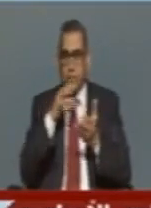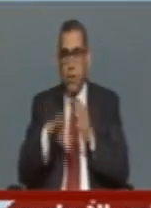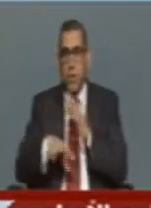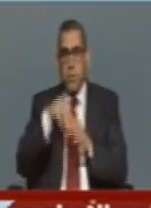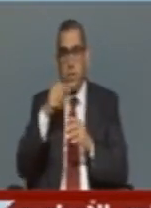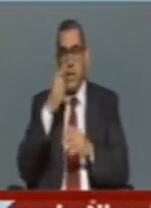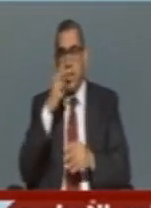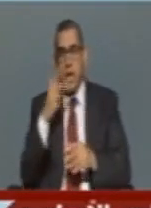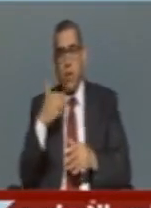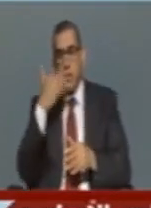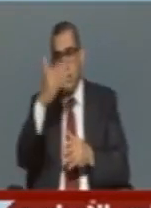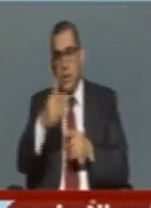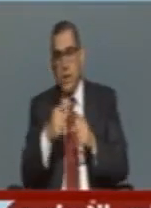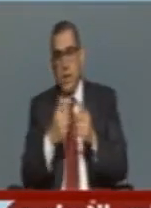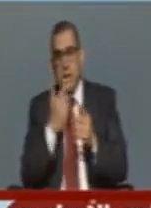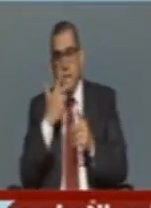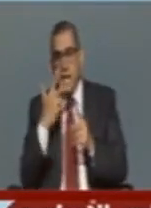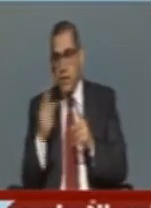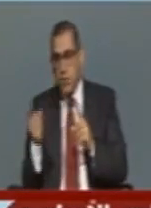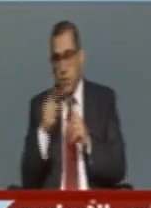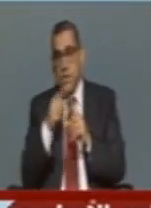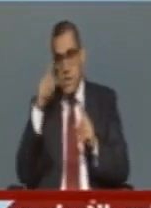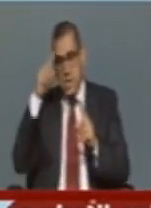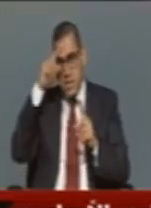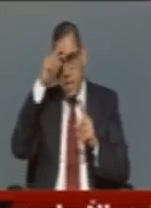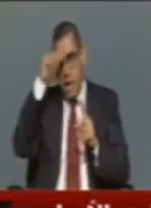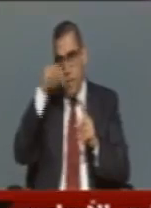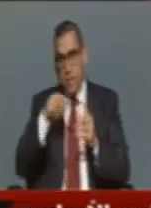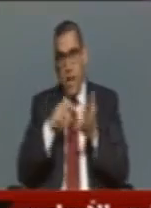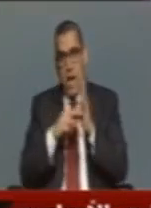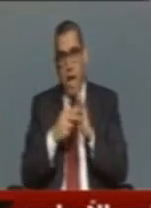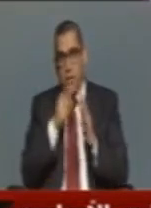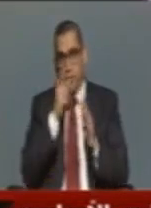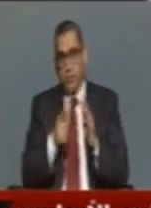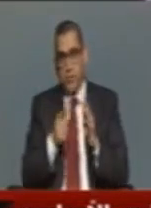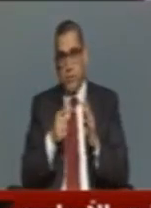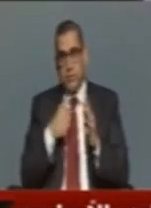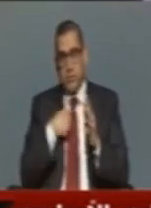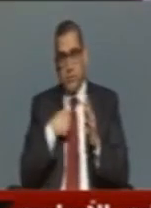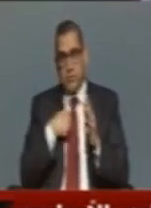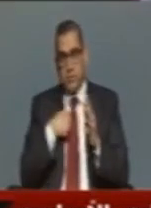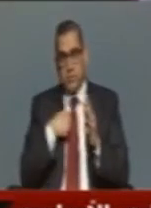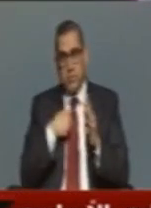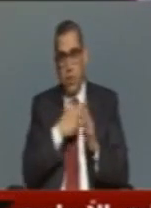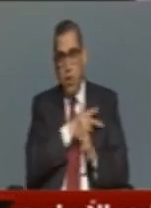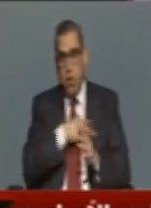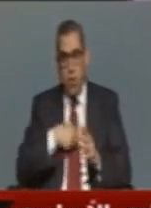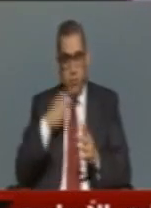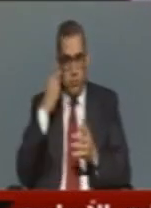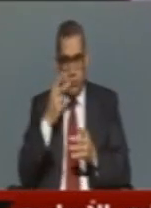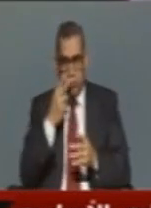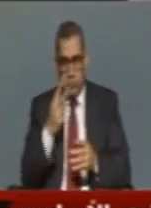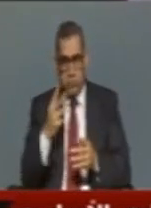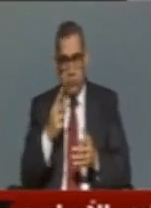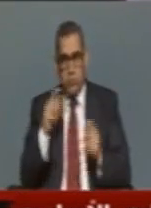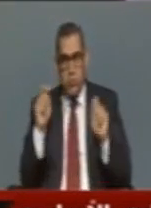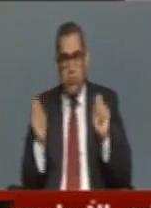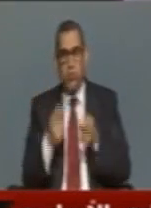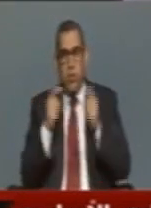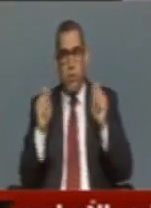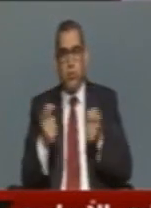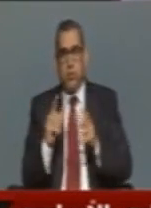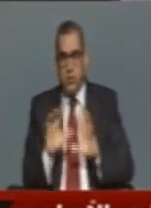3 سنين، هذا أمر صعب جدا. يعني أنا الدولة المصرية شايفة الإسراع في تطوير